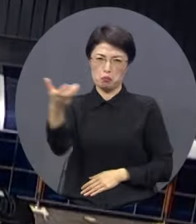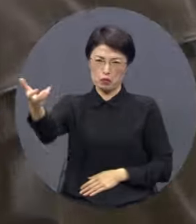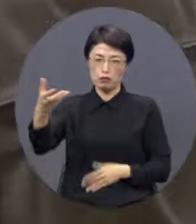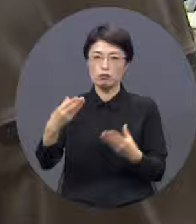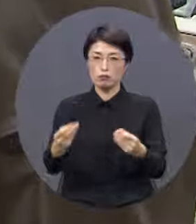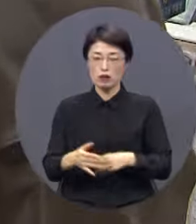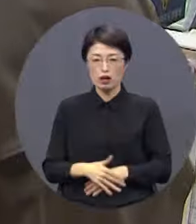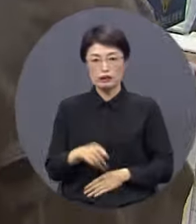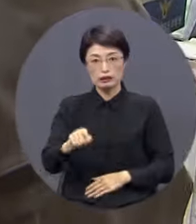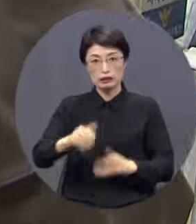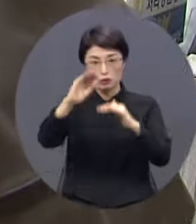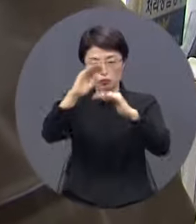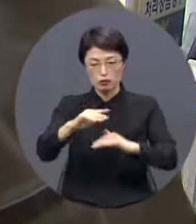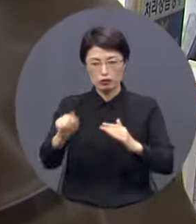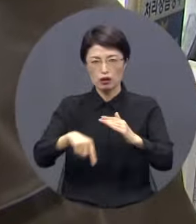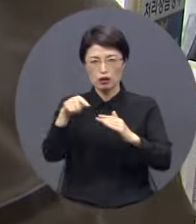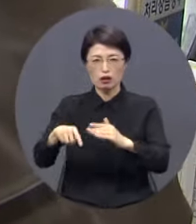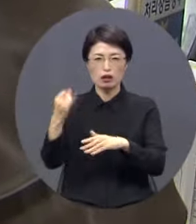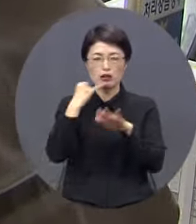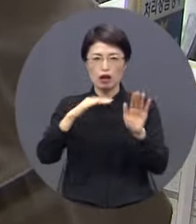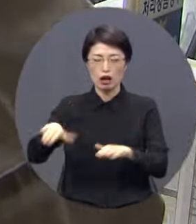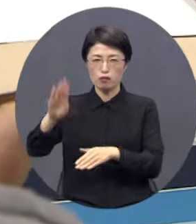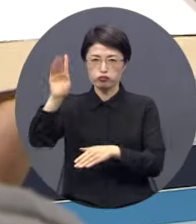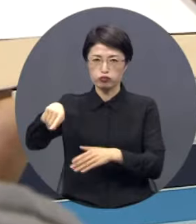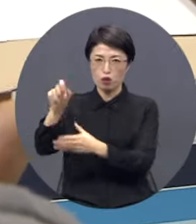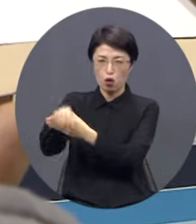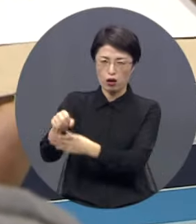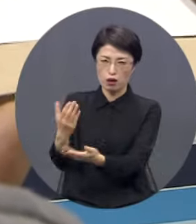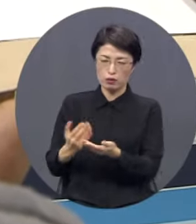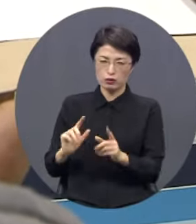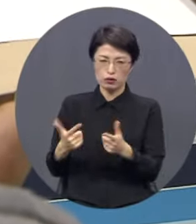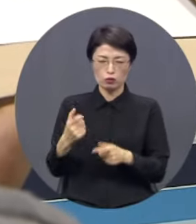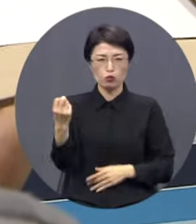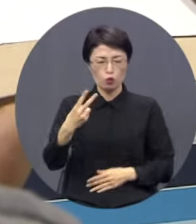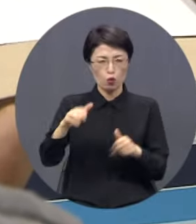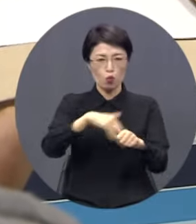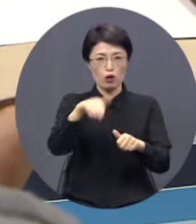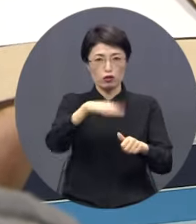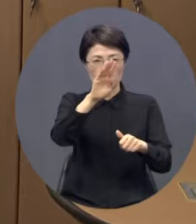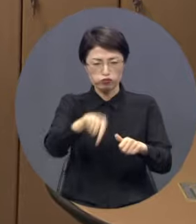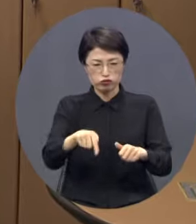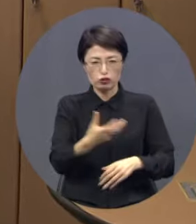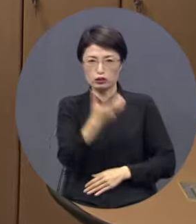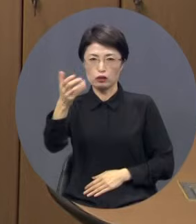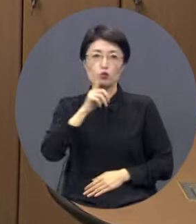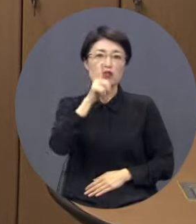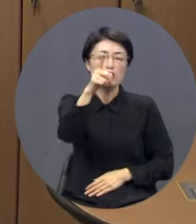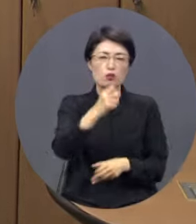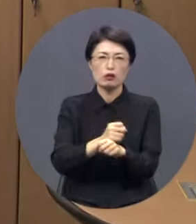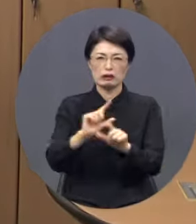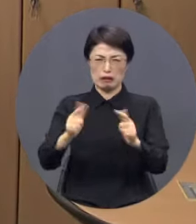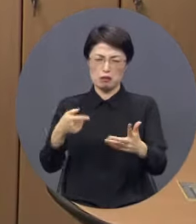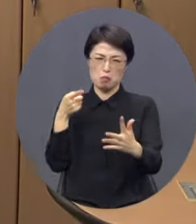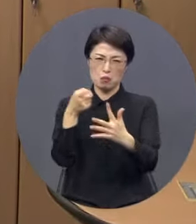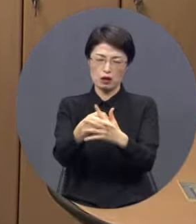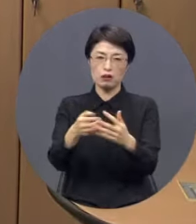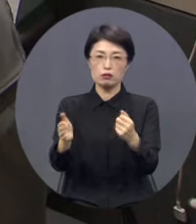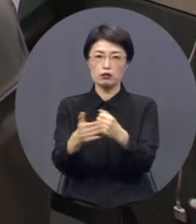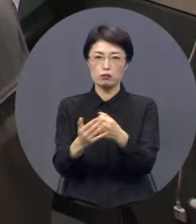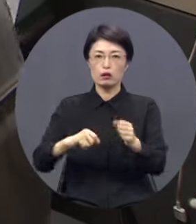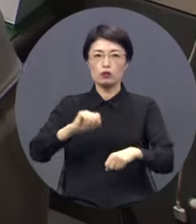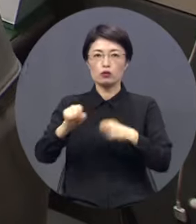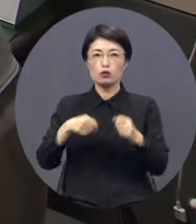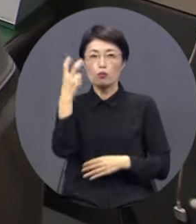과정에서 해양수산부 허가를 받지 않고 환경부에 양도 신고도 하지 않은 것으로 드러나면서 동물보호단체 등의